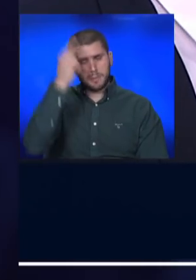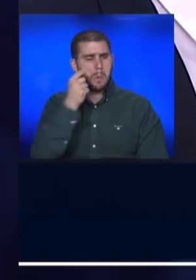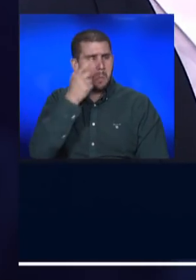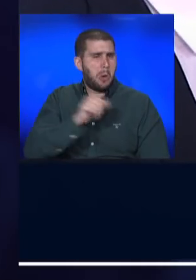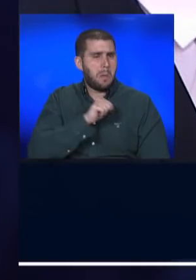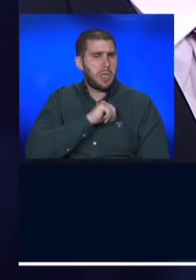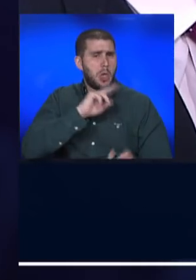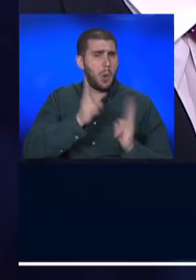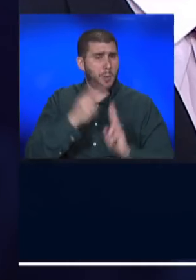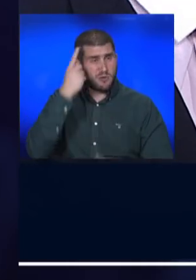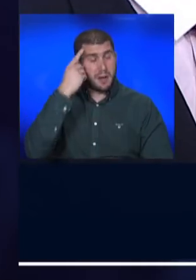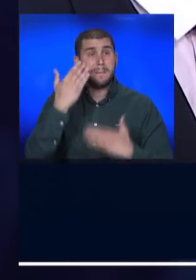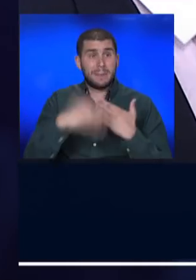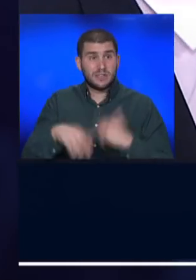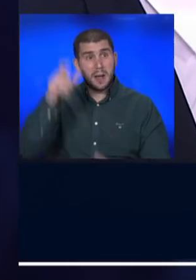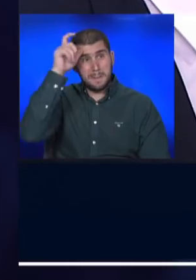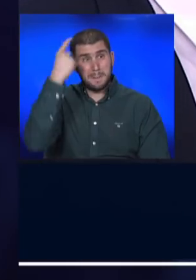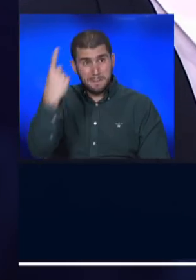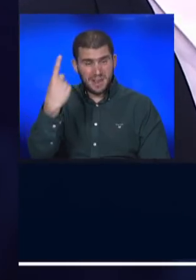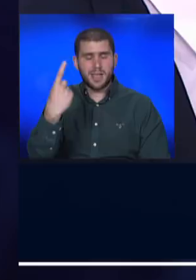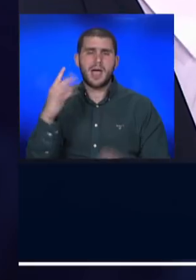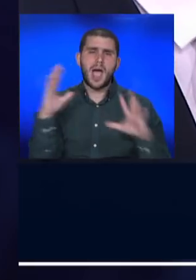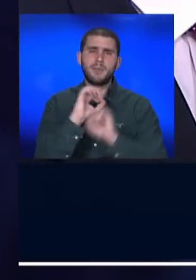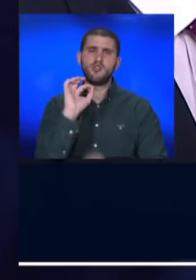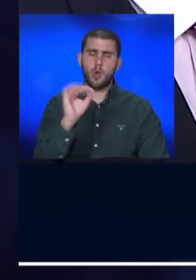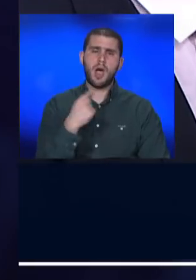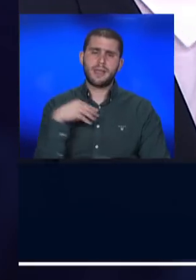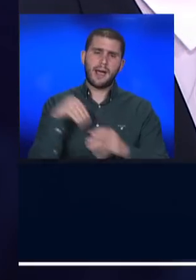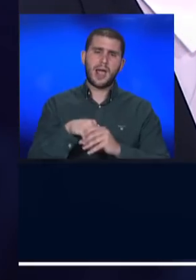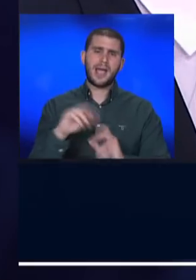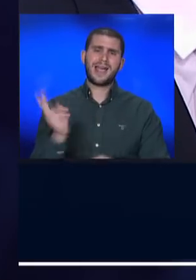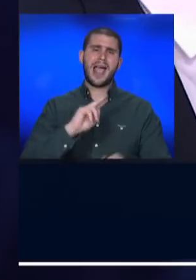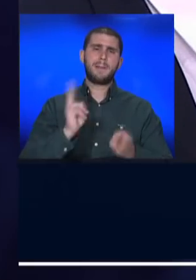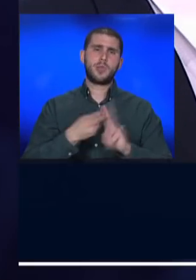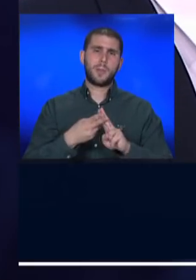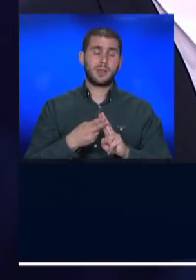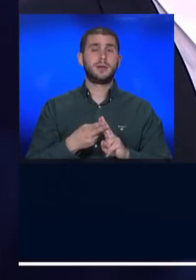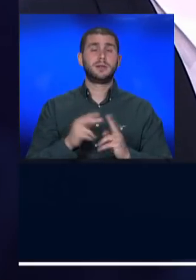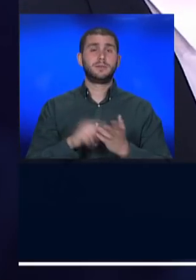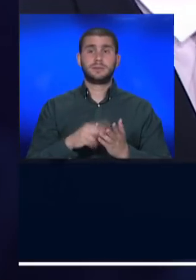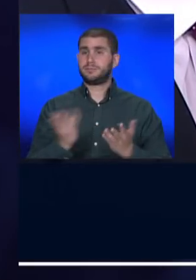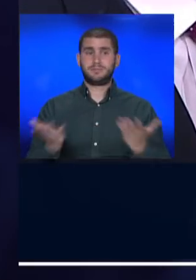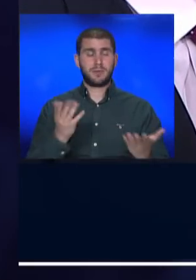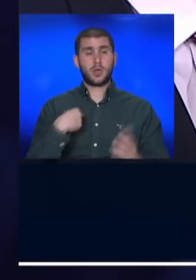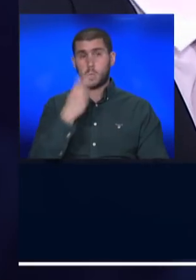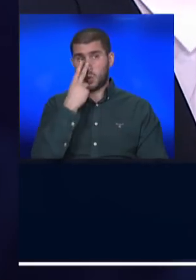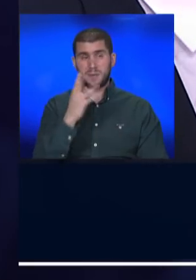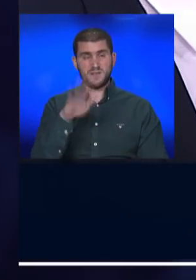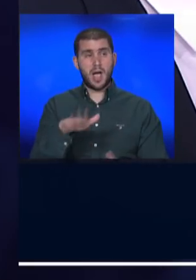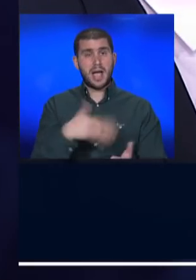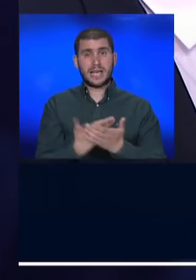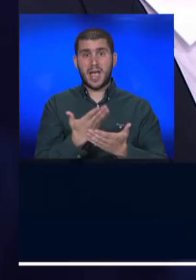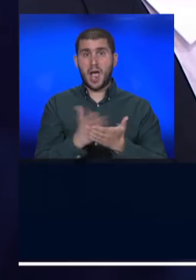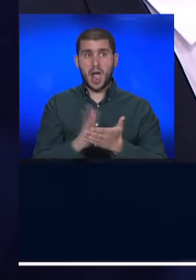בסוף ביידן, העמדה שלו שאני חלק מהקהילה הבינלאומית, וששני הגורמים הללו, אנחנו רואים את אותה הצעת החלטה של גורמים